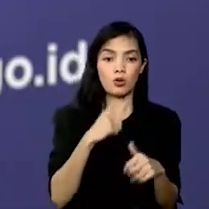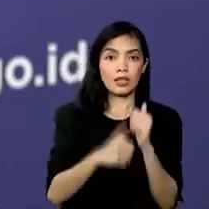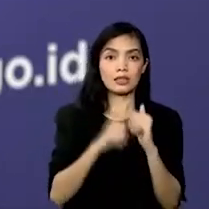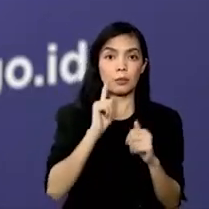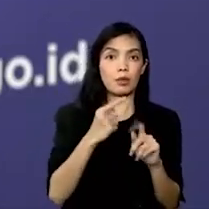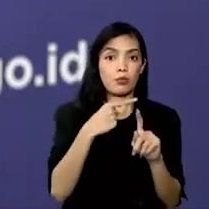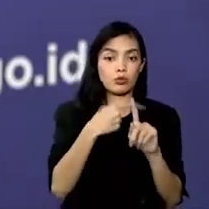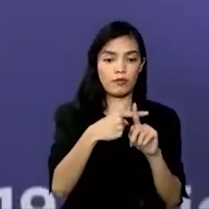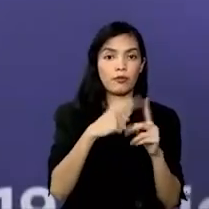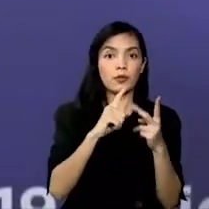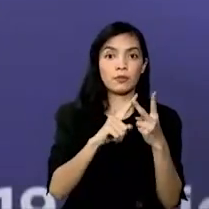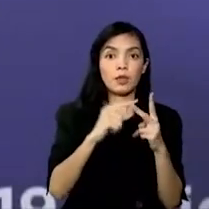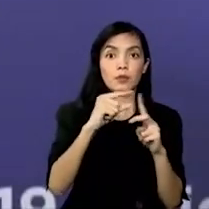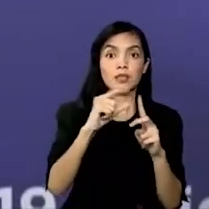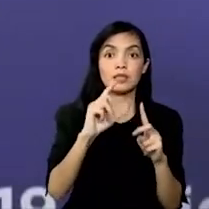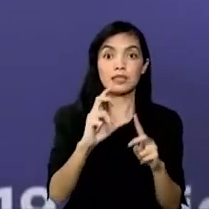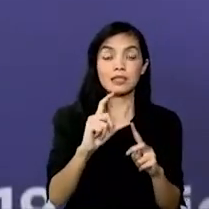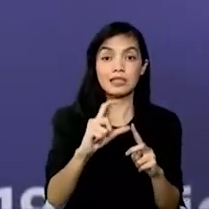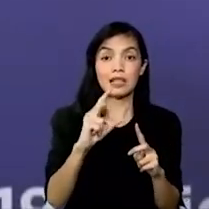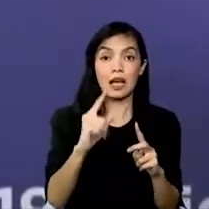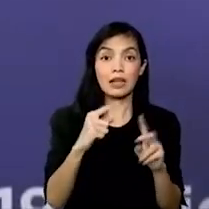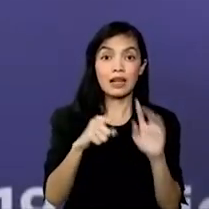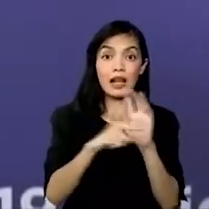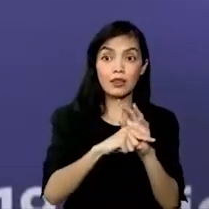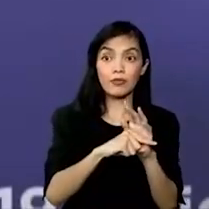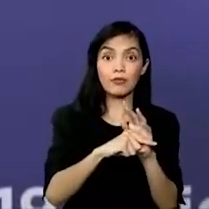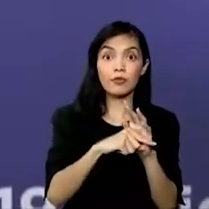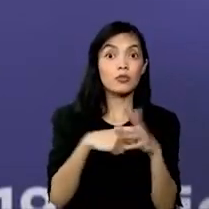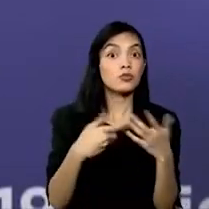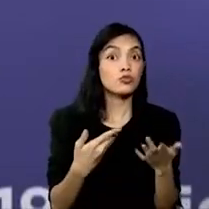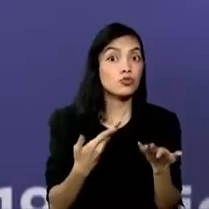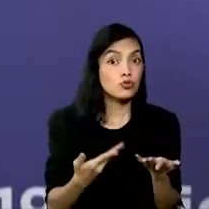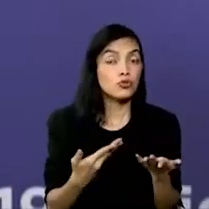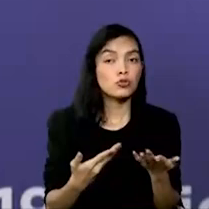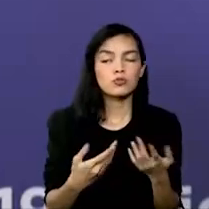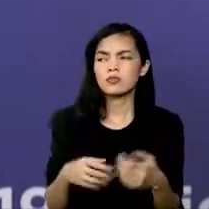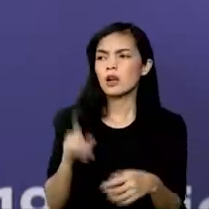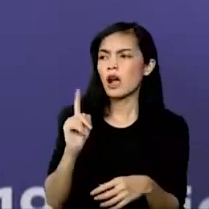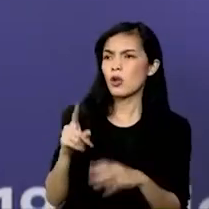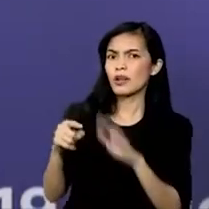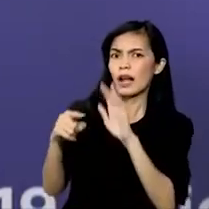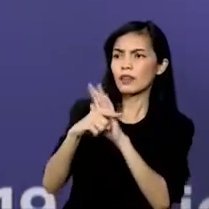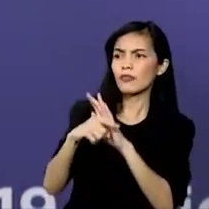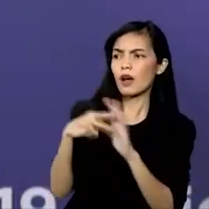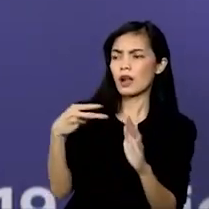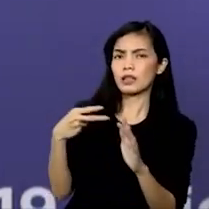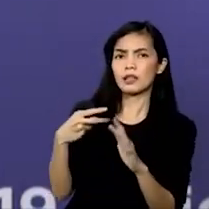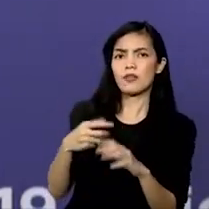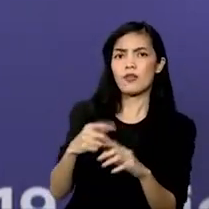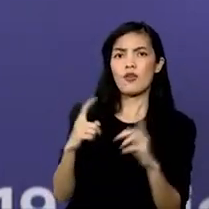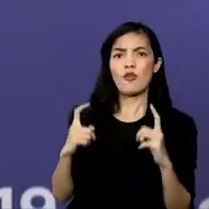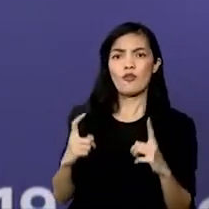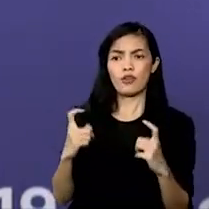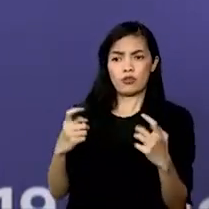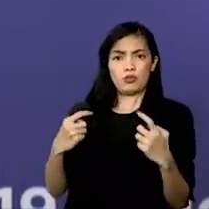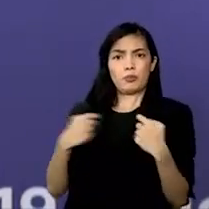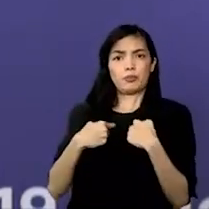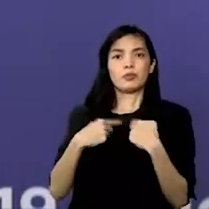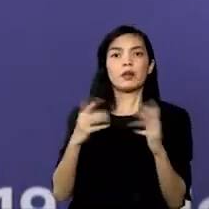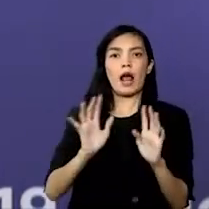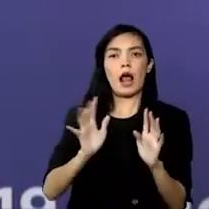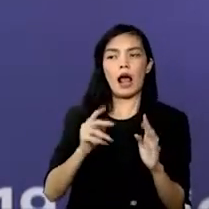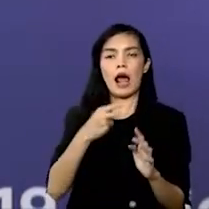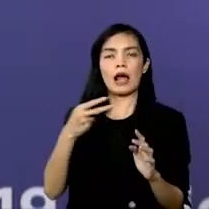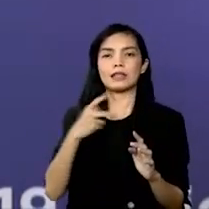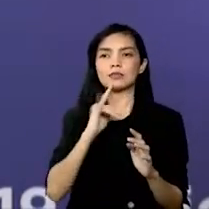ya berarti tidak ada virusnya disitu ngerti dia sudah Dia bukan penderita nah selama menunggu